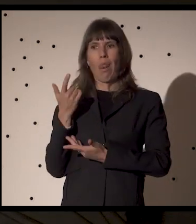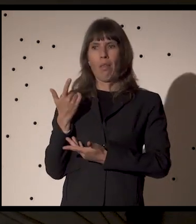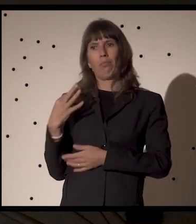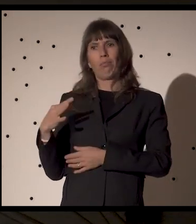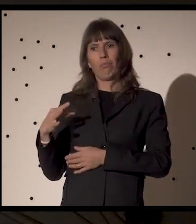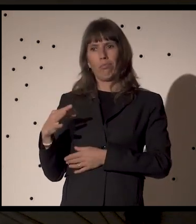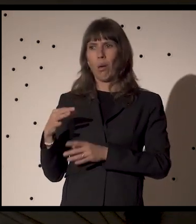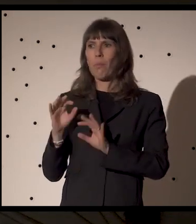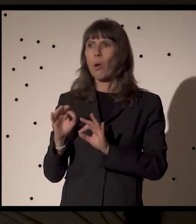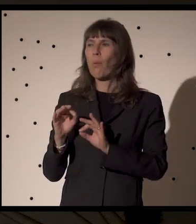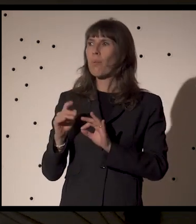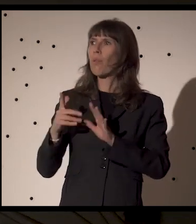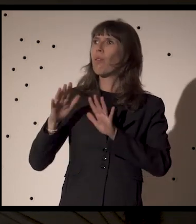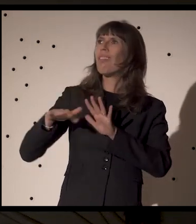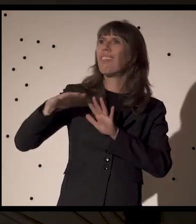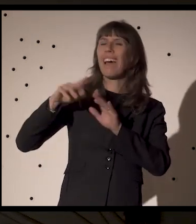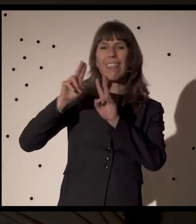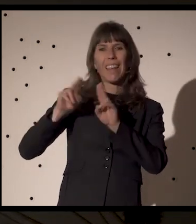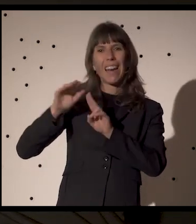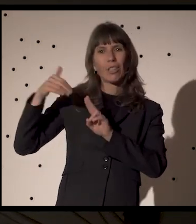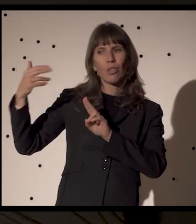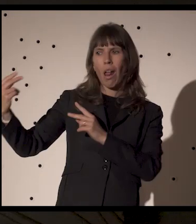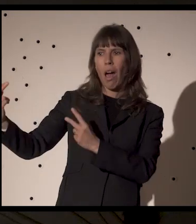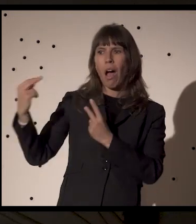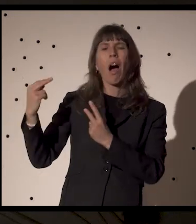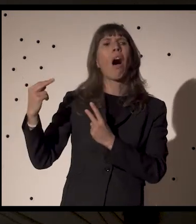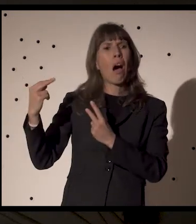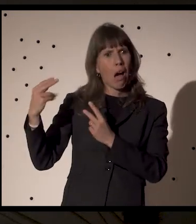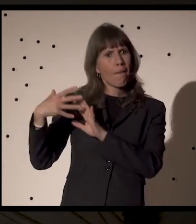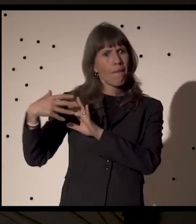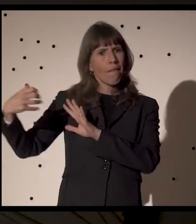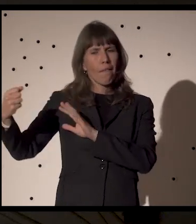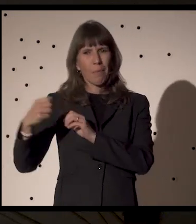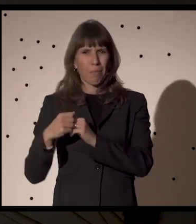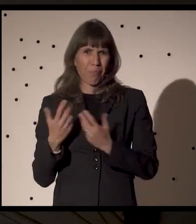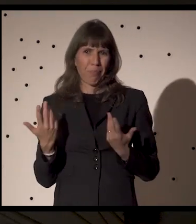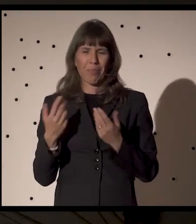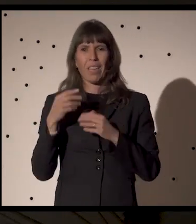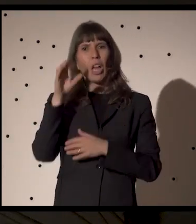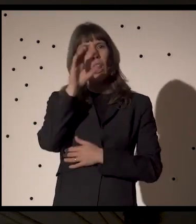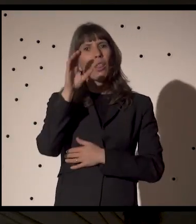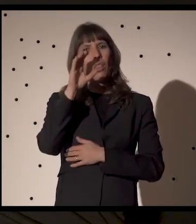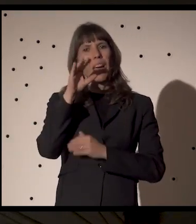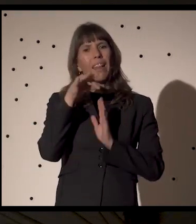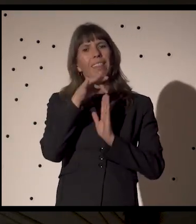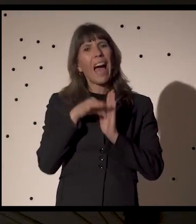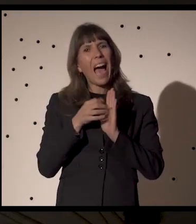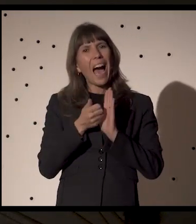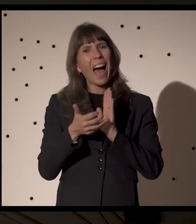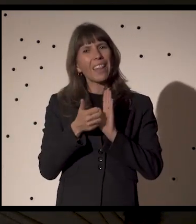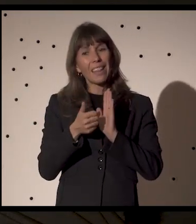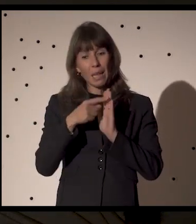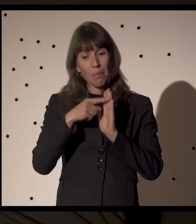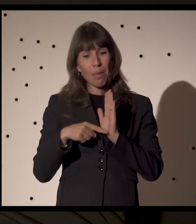mercato internazionale abbiamo letto tutti dei dati del turismo di aprile no che sono